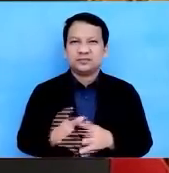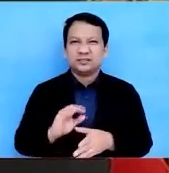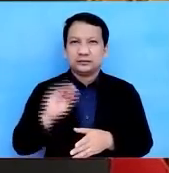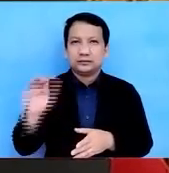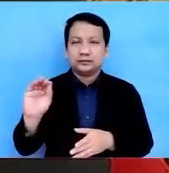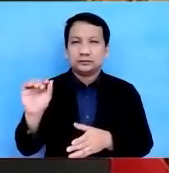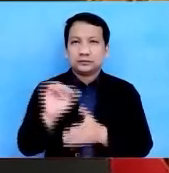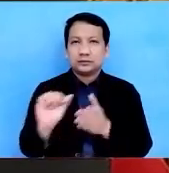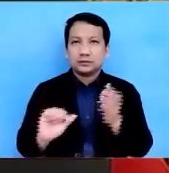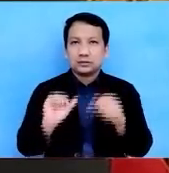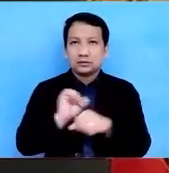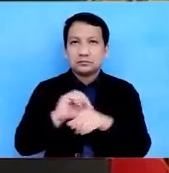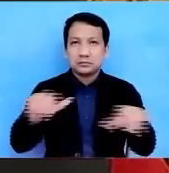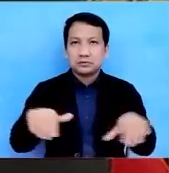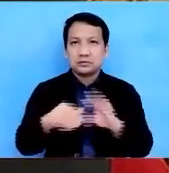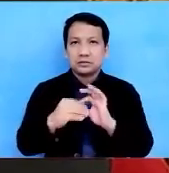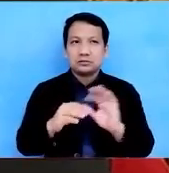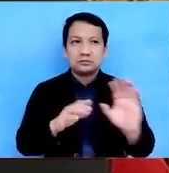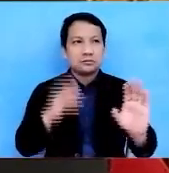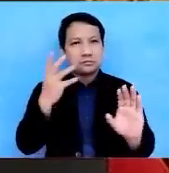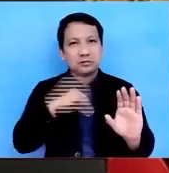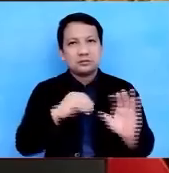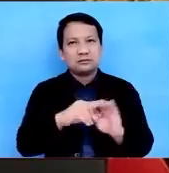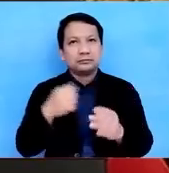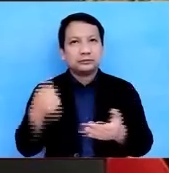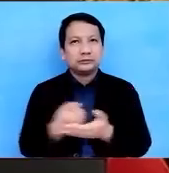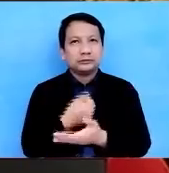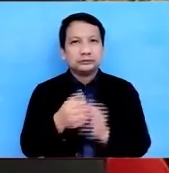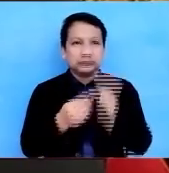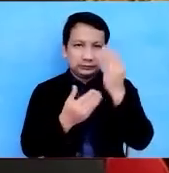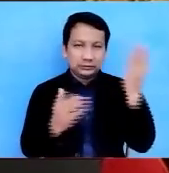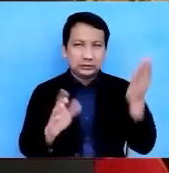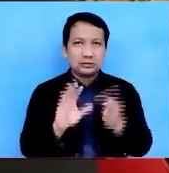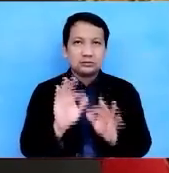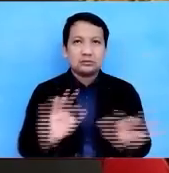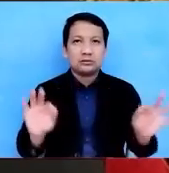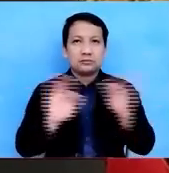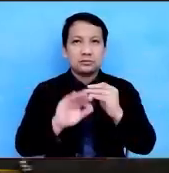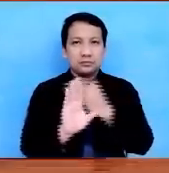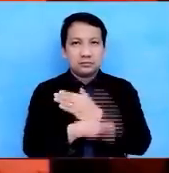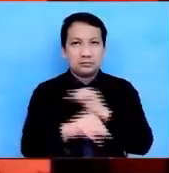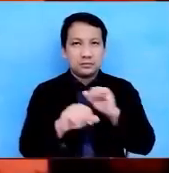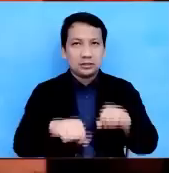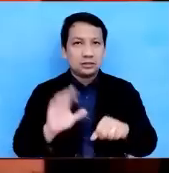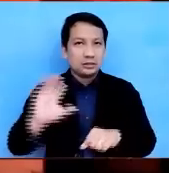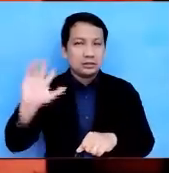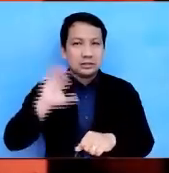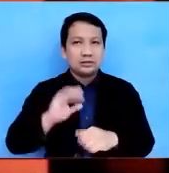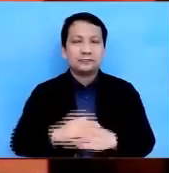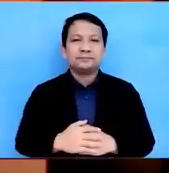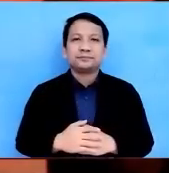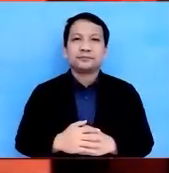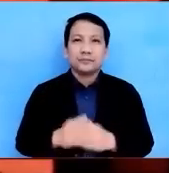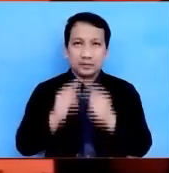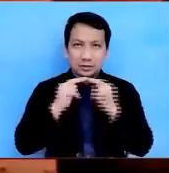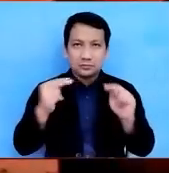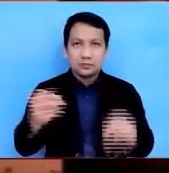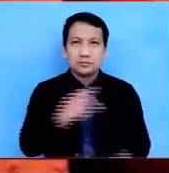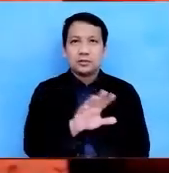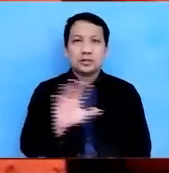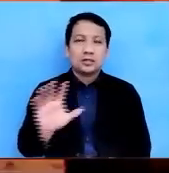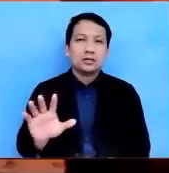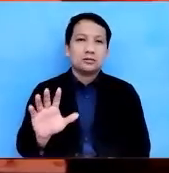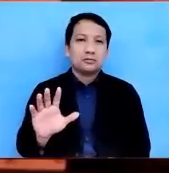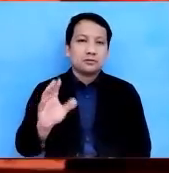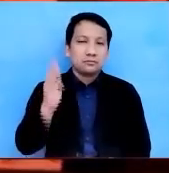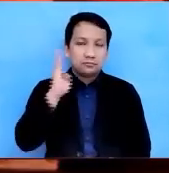So yun mismo nakakapanghinayang, no. Kailangan maibalik natin siya. Nagbabalita mula sa frontline,